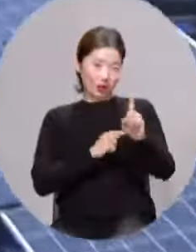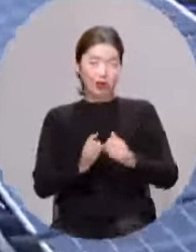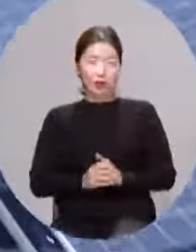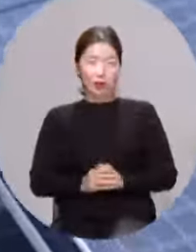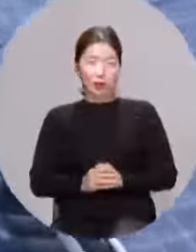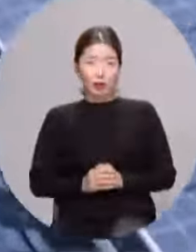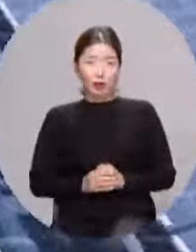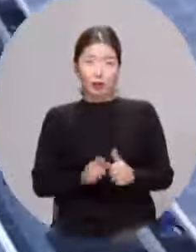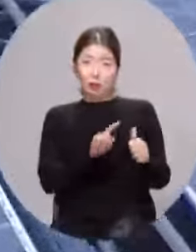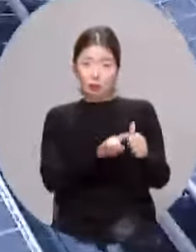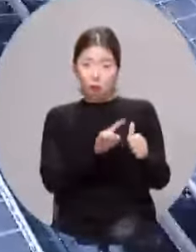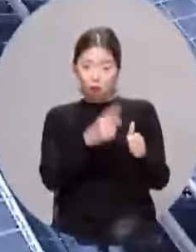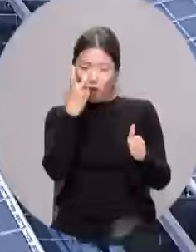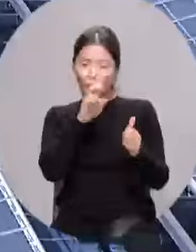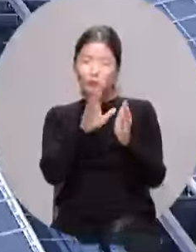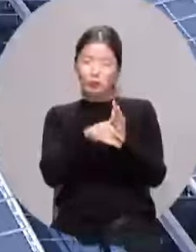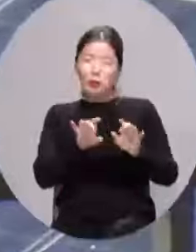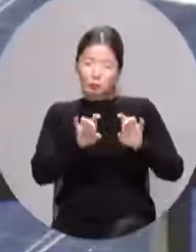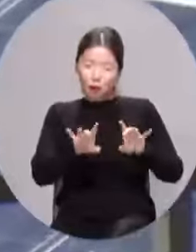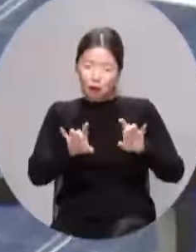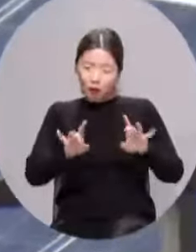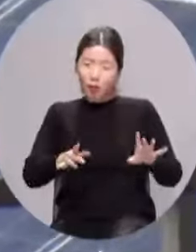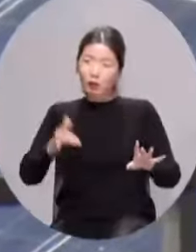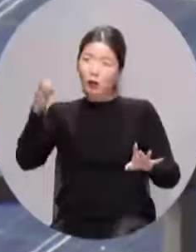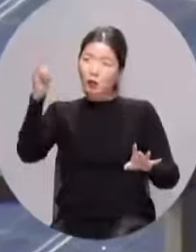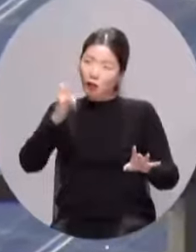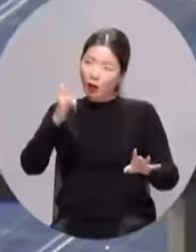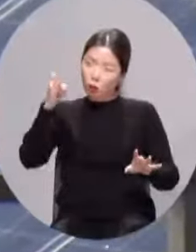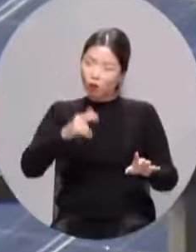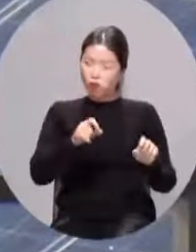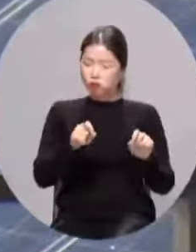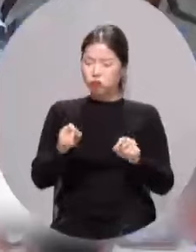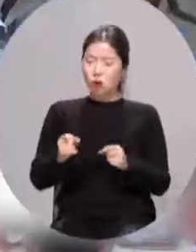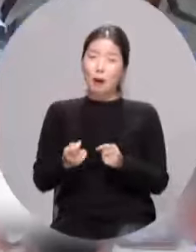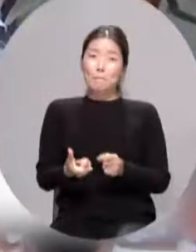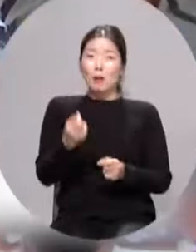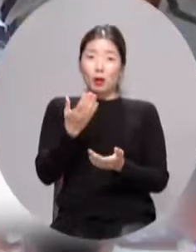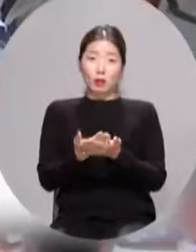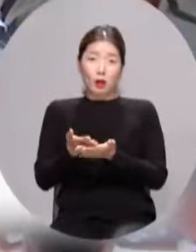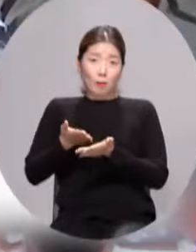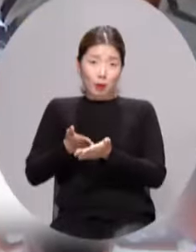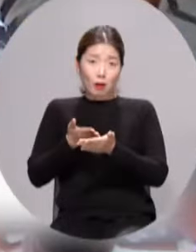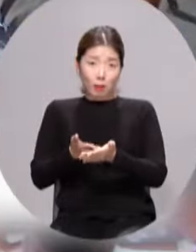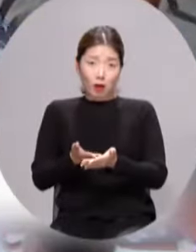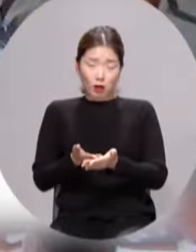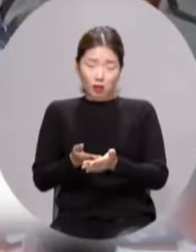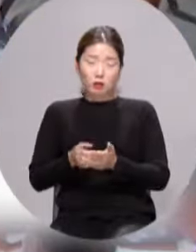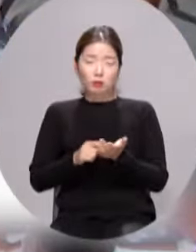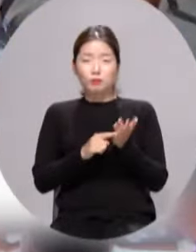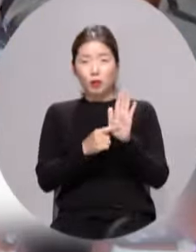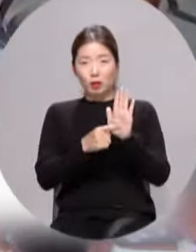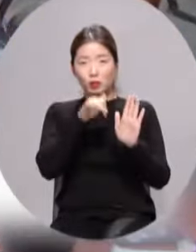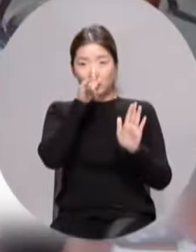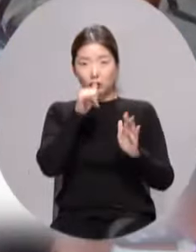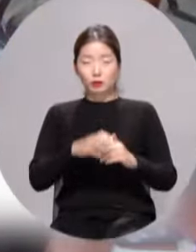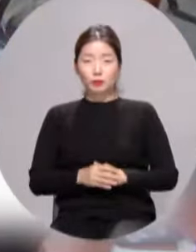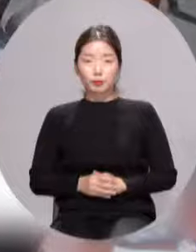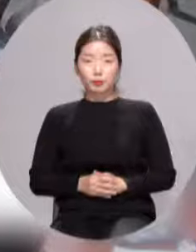실제 신 의원은 국정감사 때마다 수상태양광의 지지부진한 사업 속도를 지적하며 신속 추진을